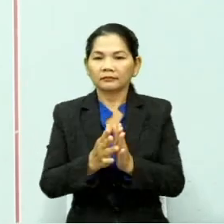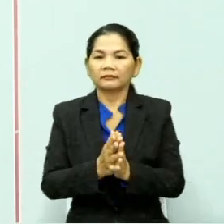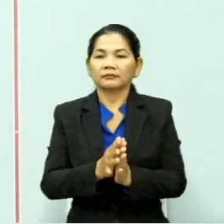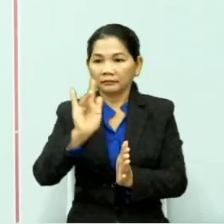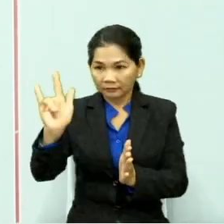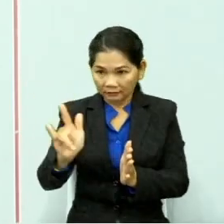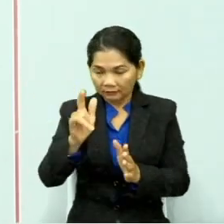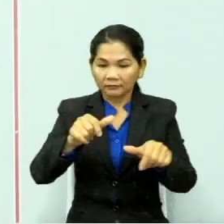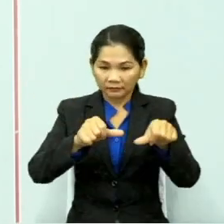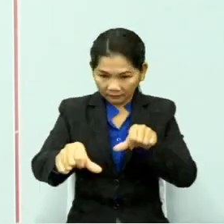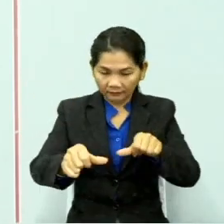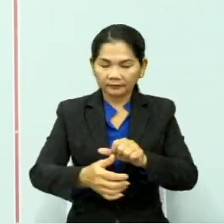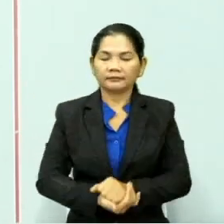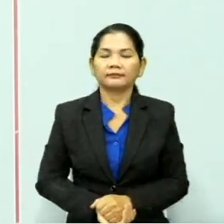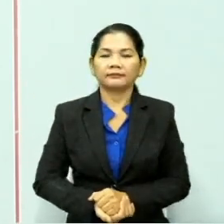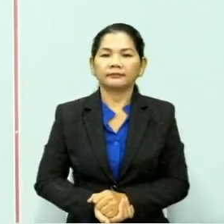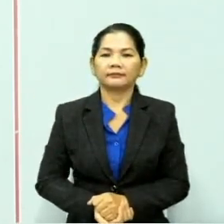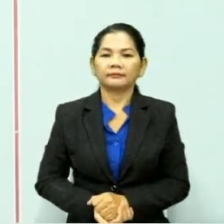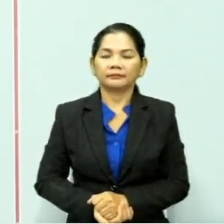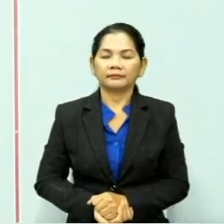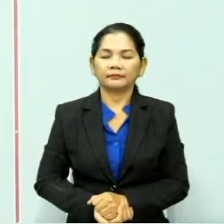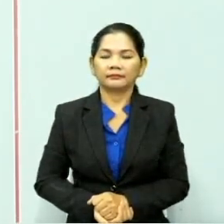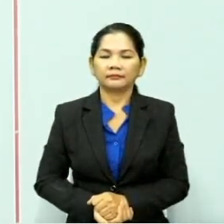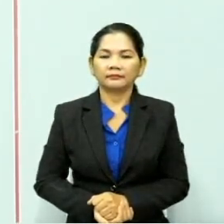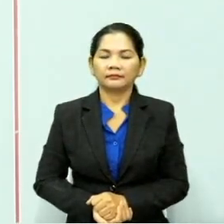đạp con bàn to tiệt na con nhé